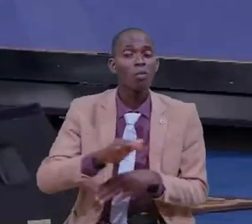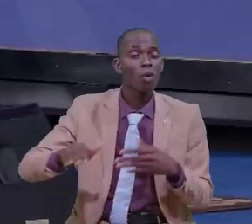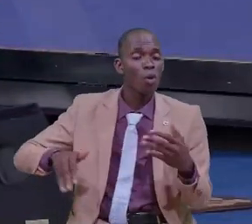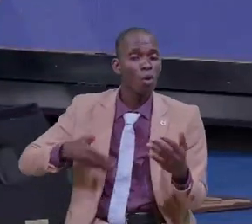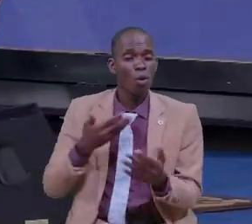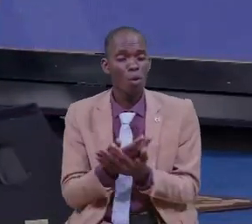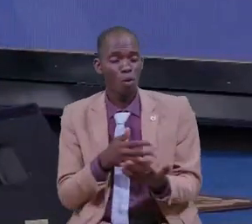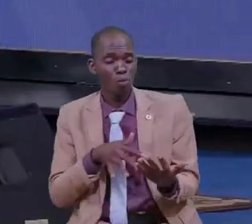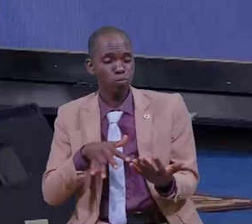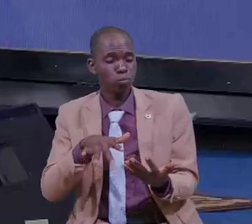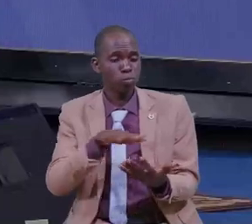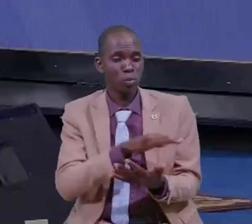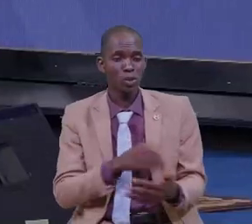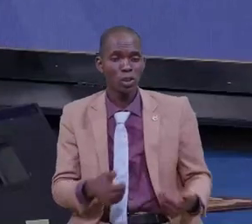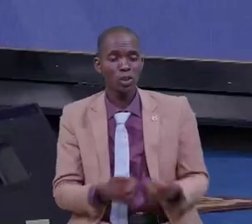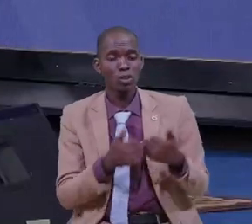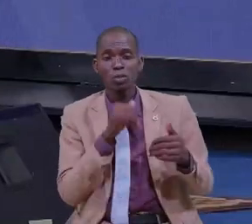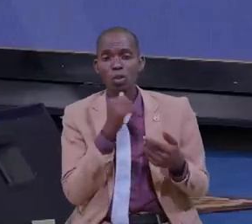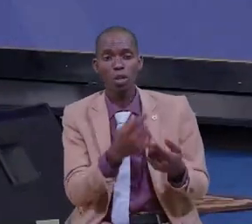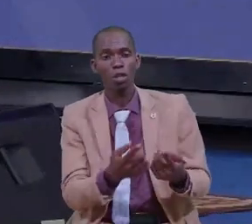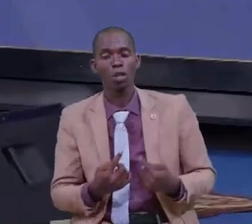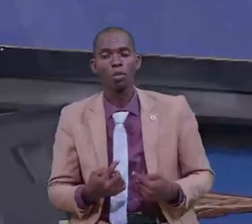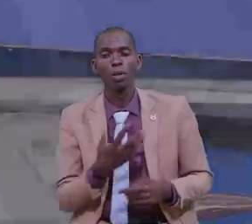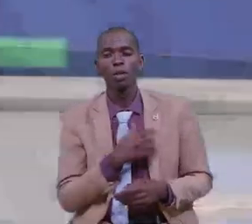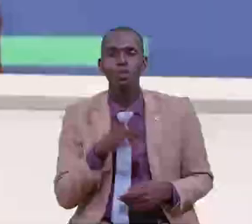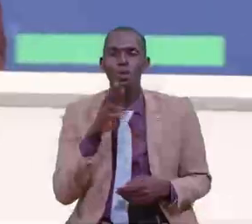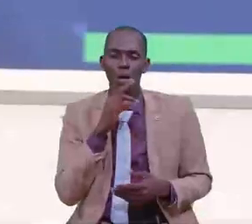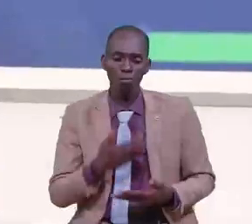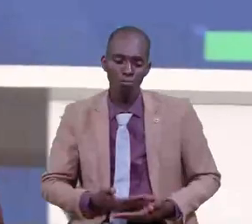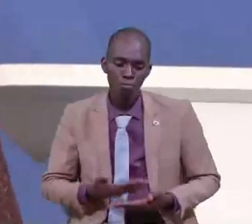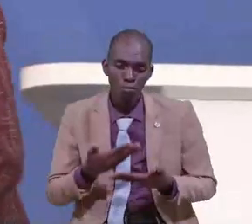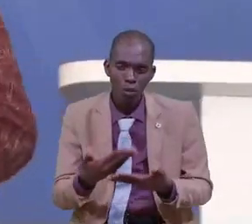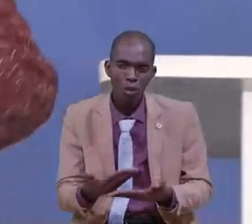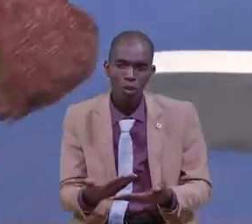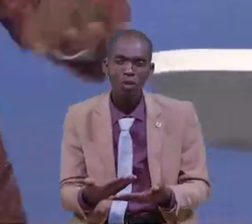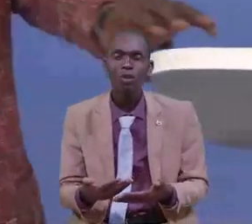et si toutes ces choses n'étaient pas là, et tu étais né